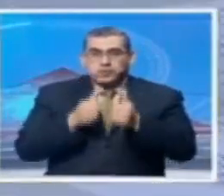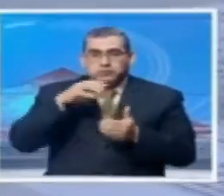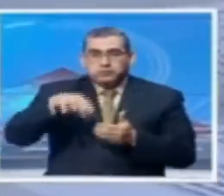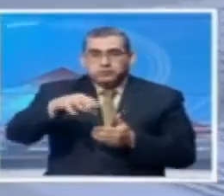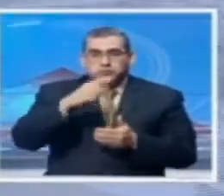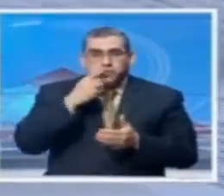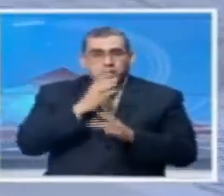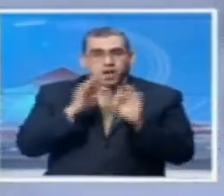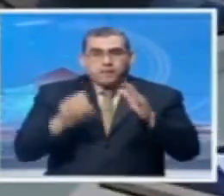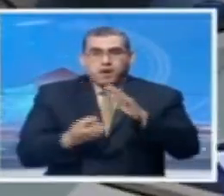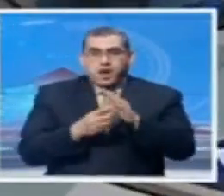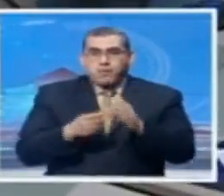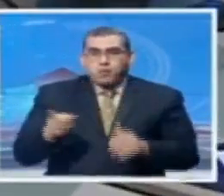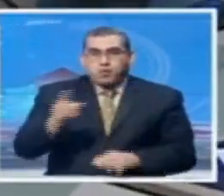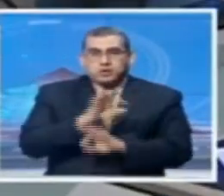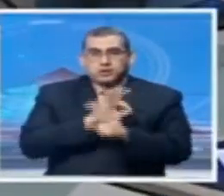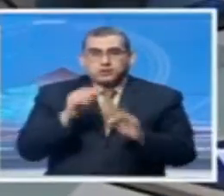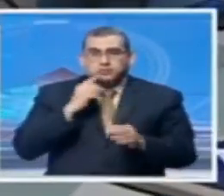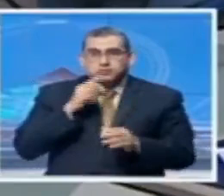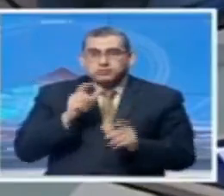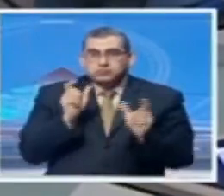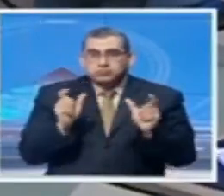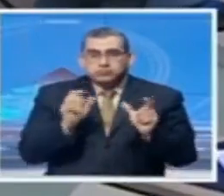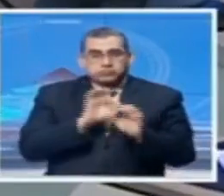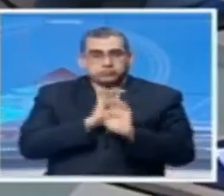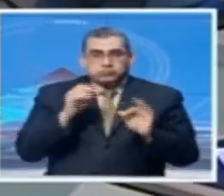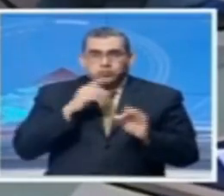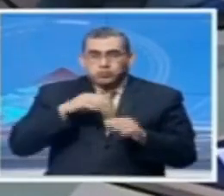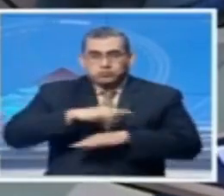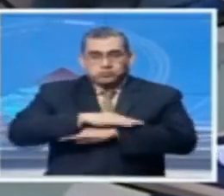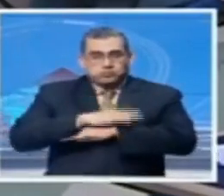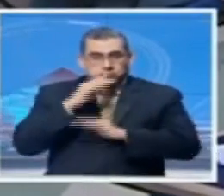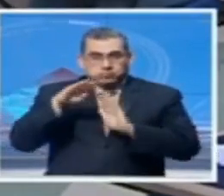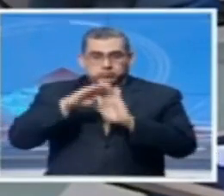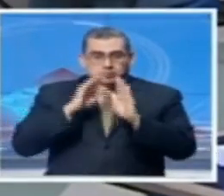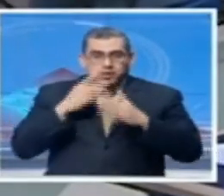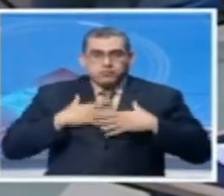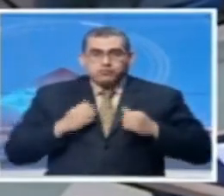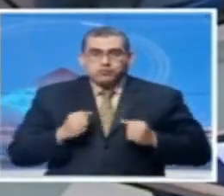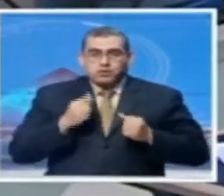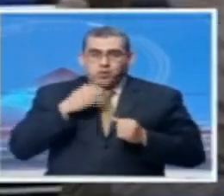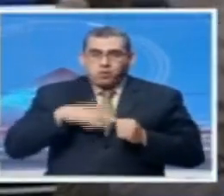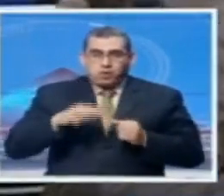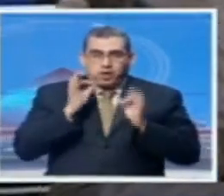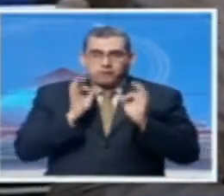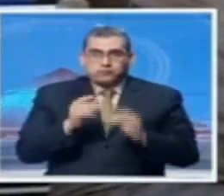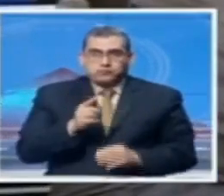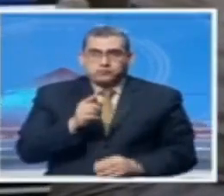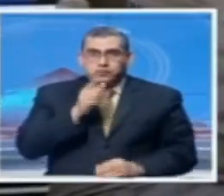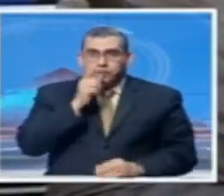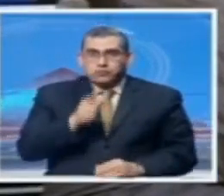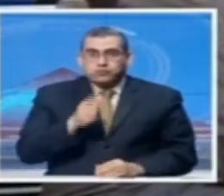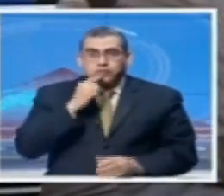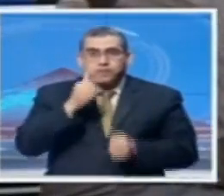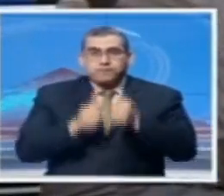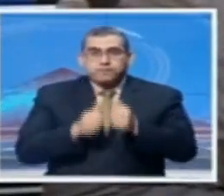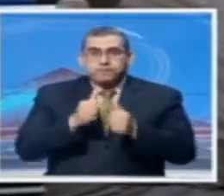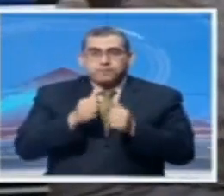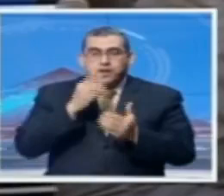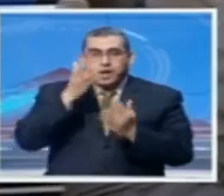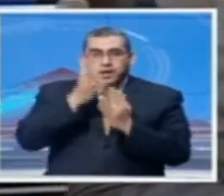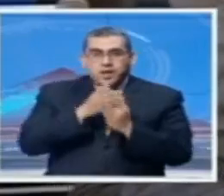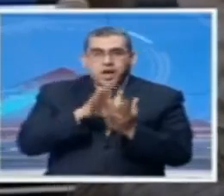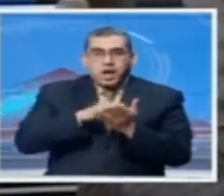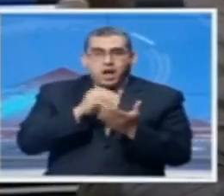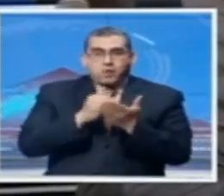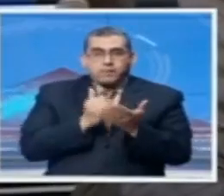كافة الجامعات وسط التزام من الجميع بإجراءات السلامة والصحة. انطلقت امتحانات الفصل الدراسي